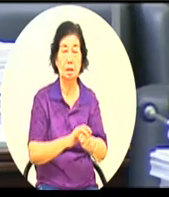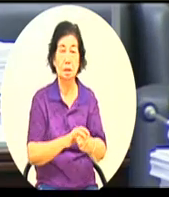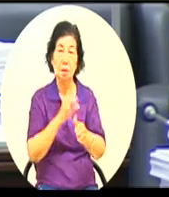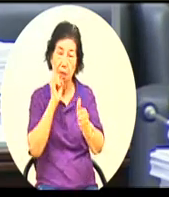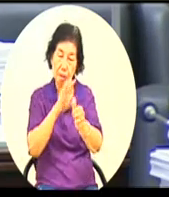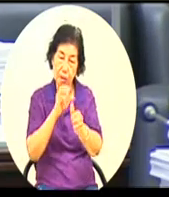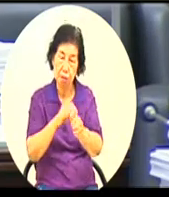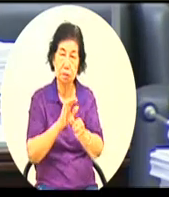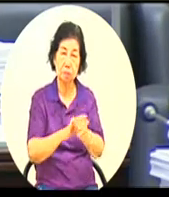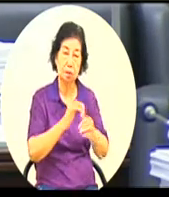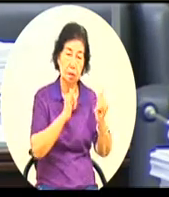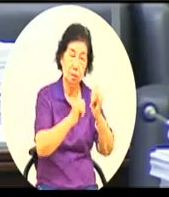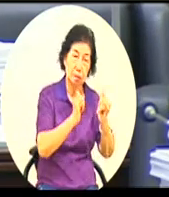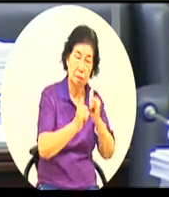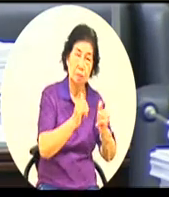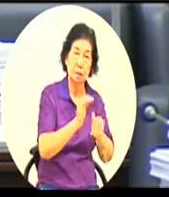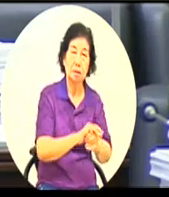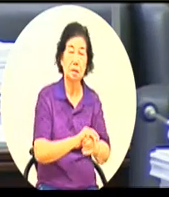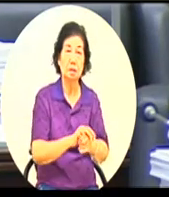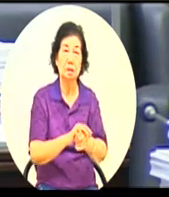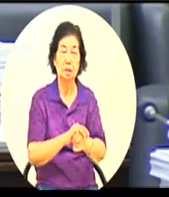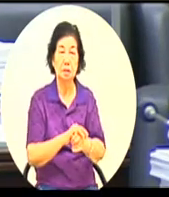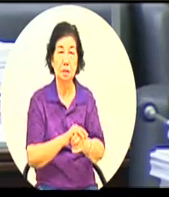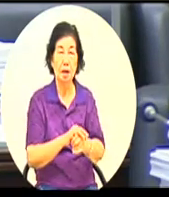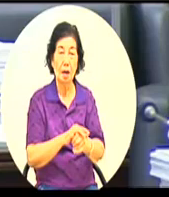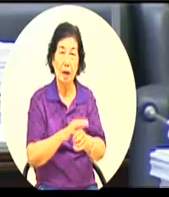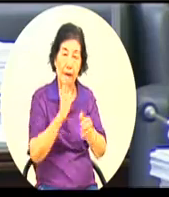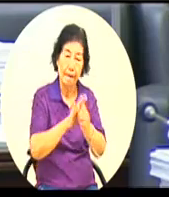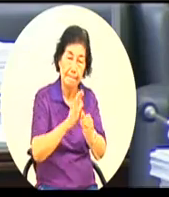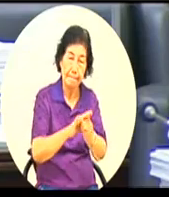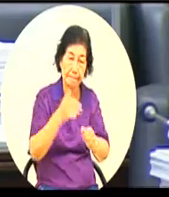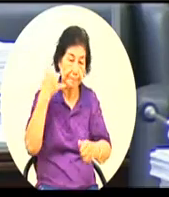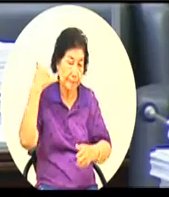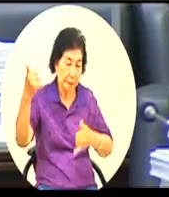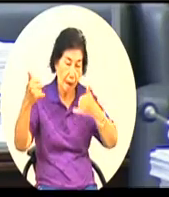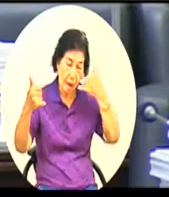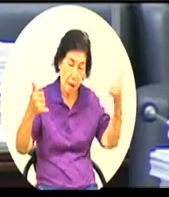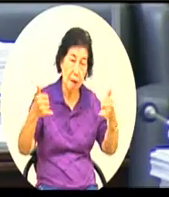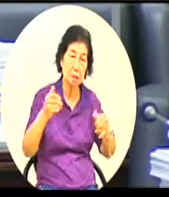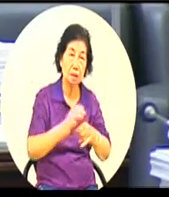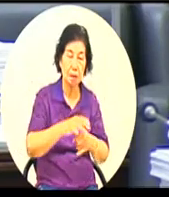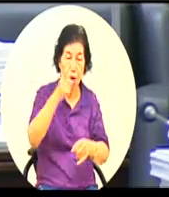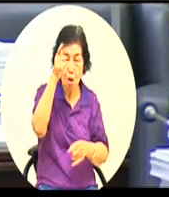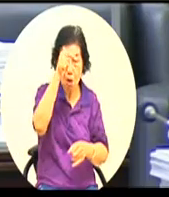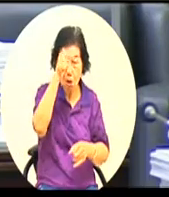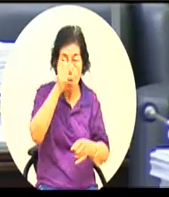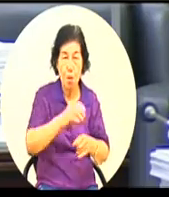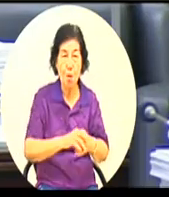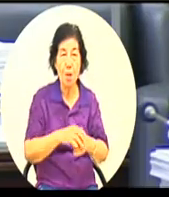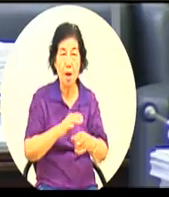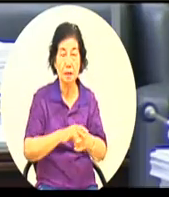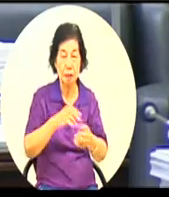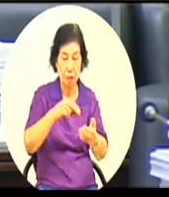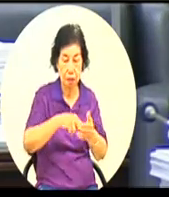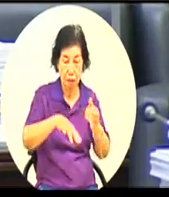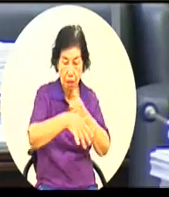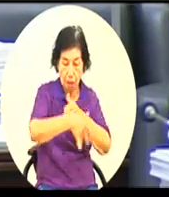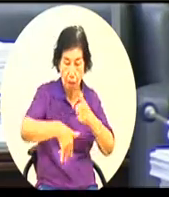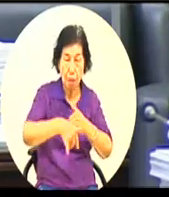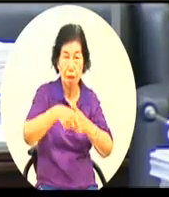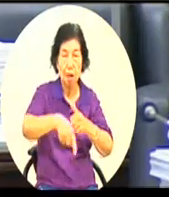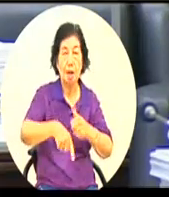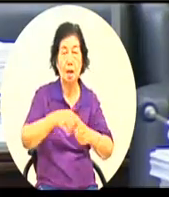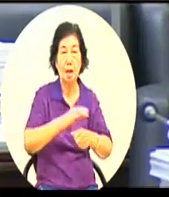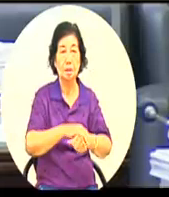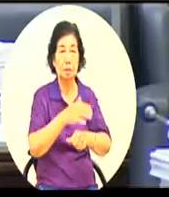话，互黄昭顺委员，啊，互陈宜敏委员，请因支持前瞻建设。